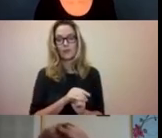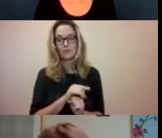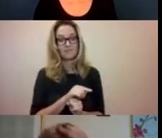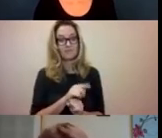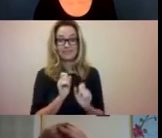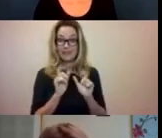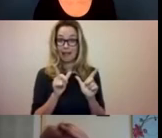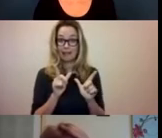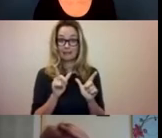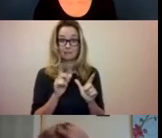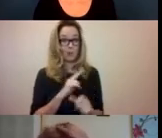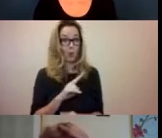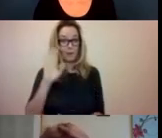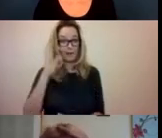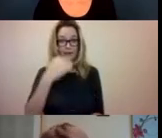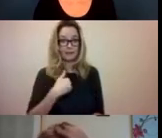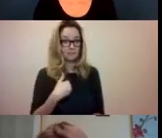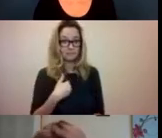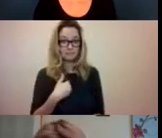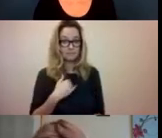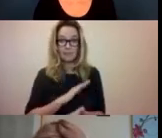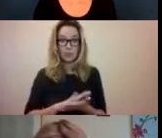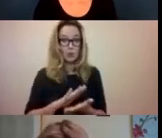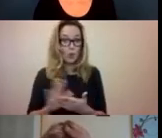ken en die ik nooit heb kunnen verstaan.